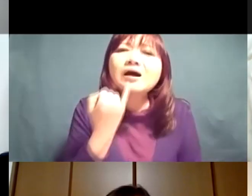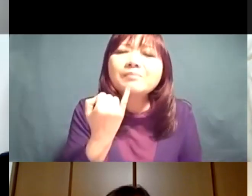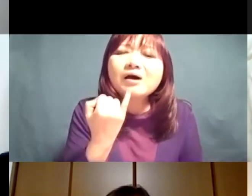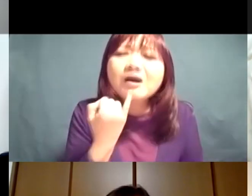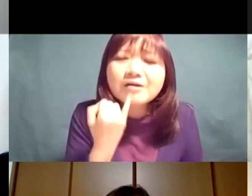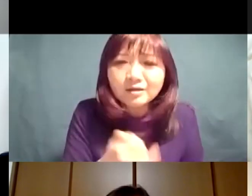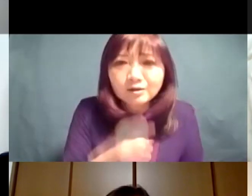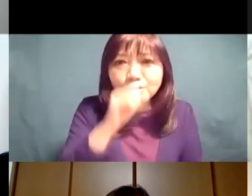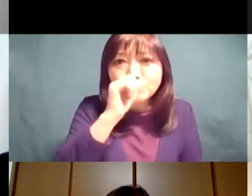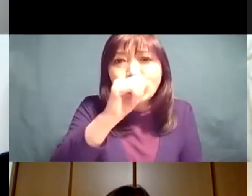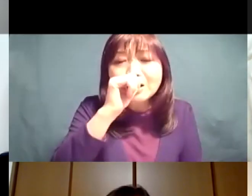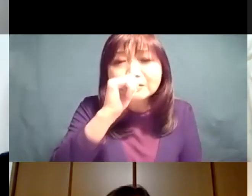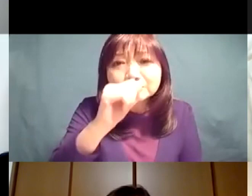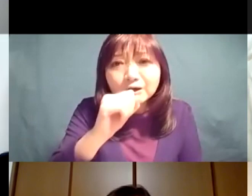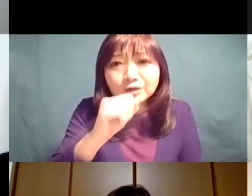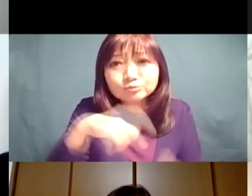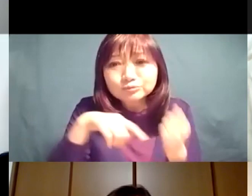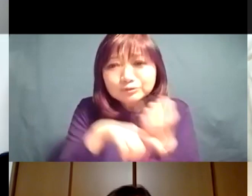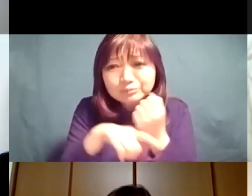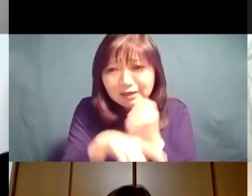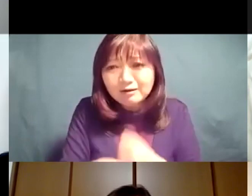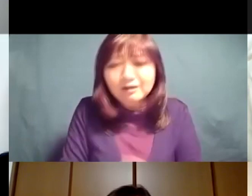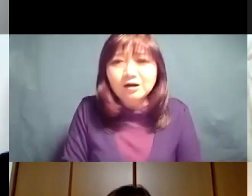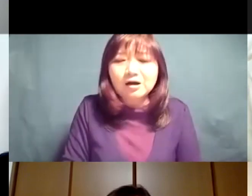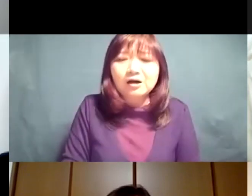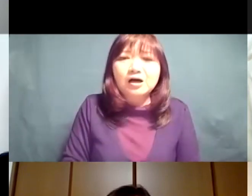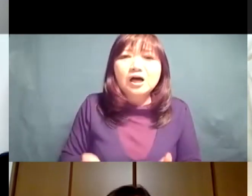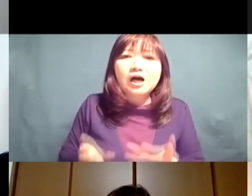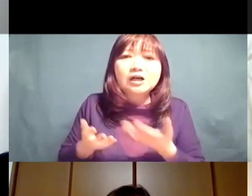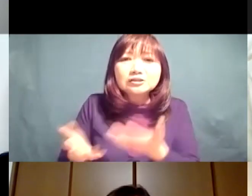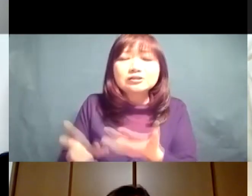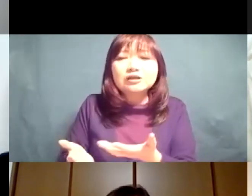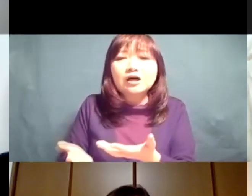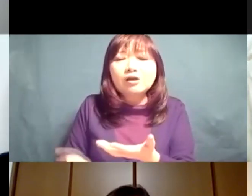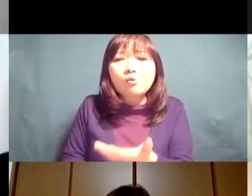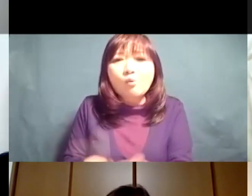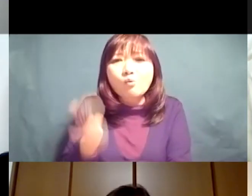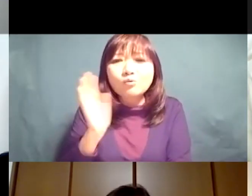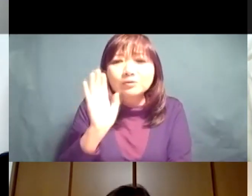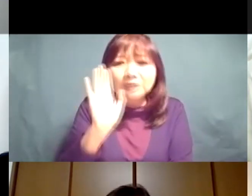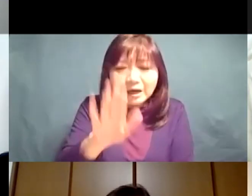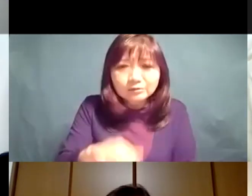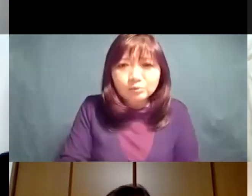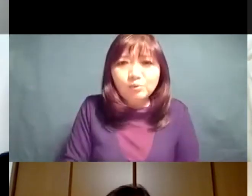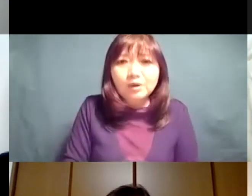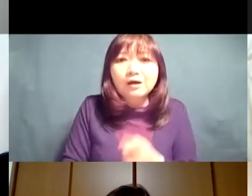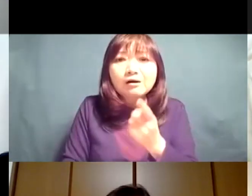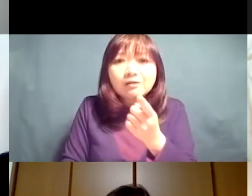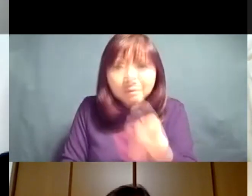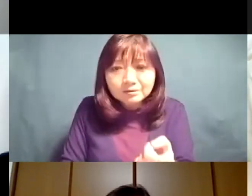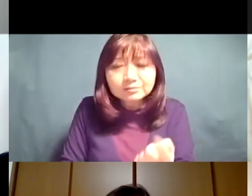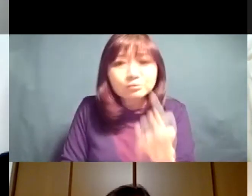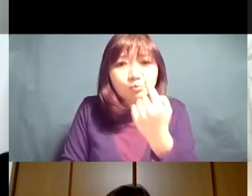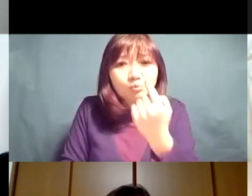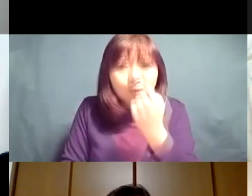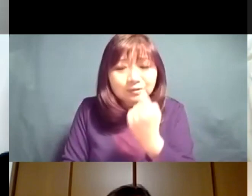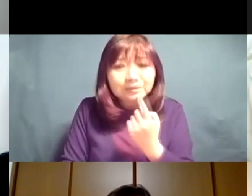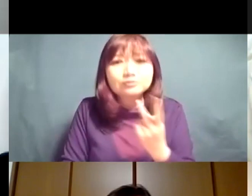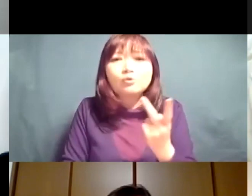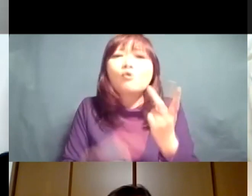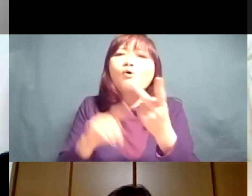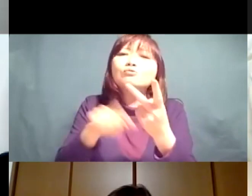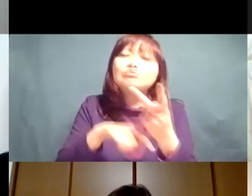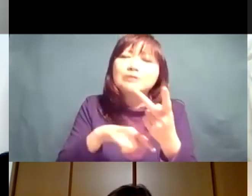いいじゃないの、よかったという話よ。震災からこっ